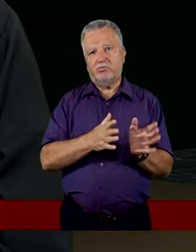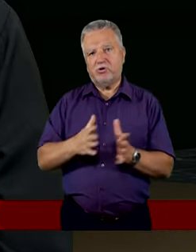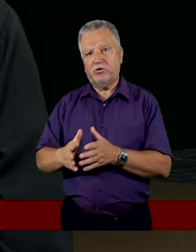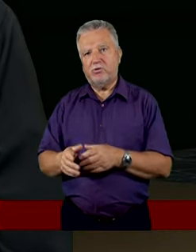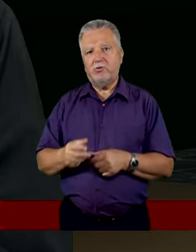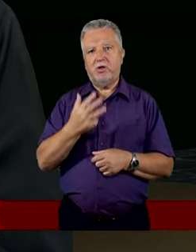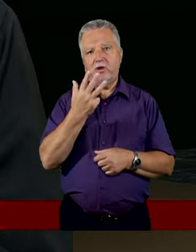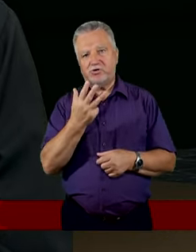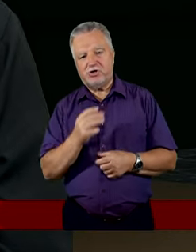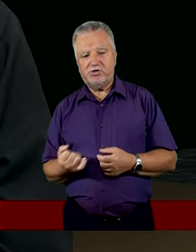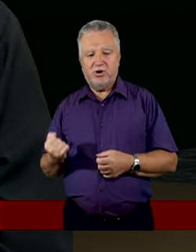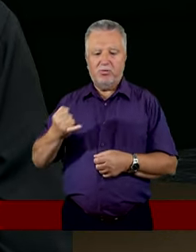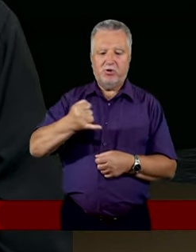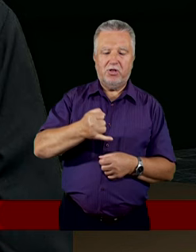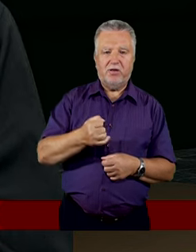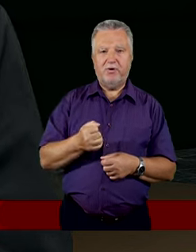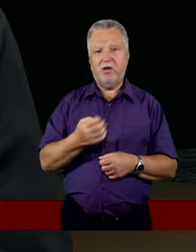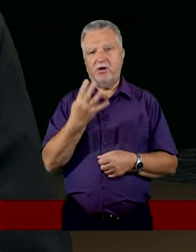podlewa, czwarty zbiera.